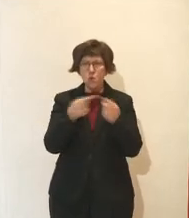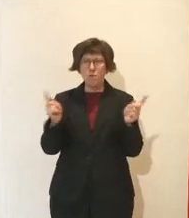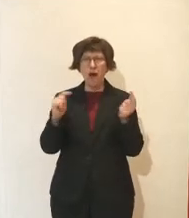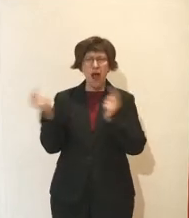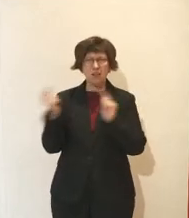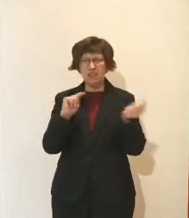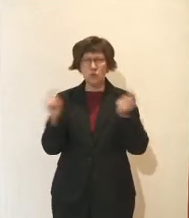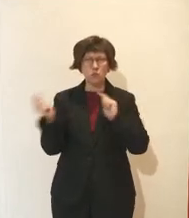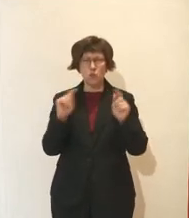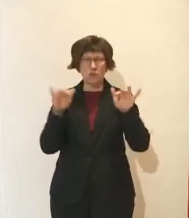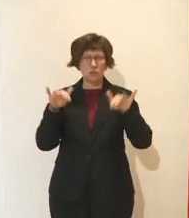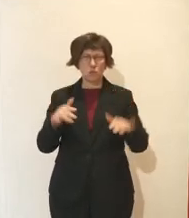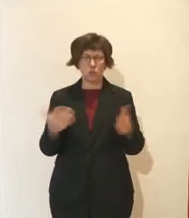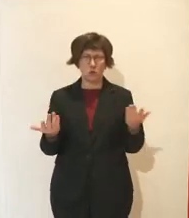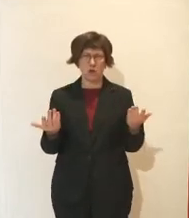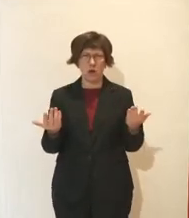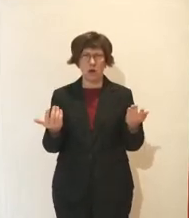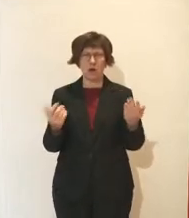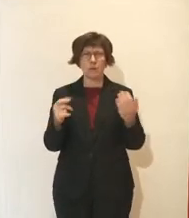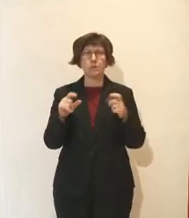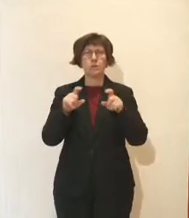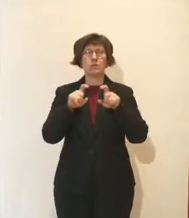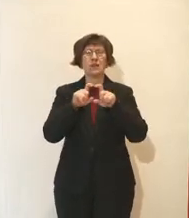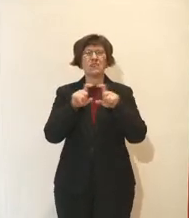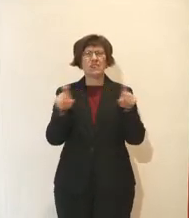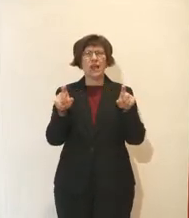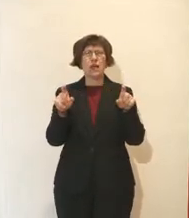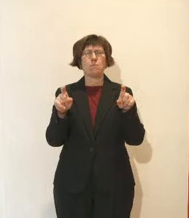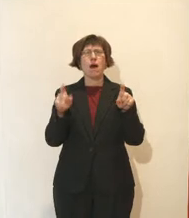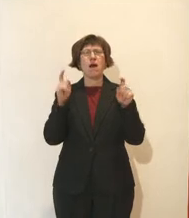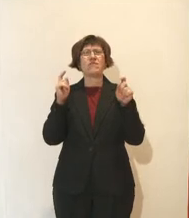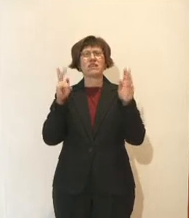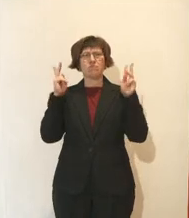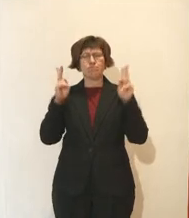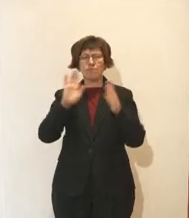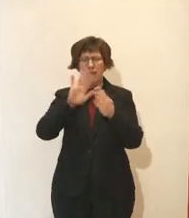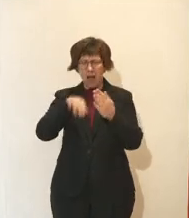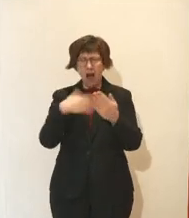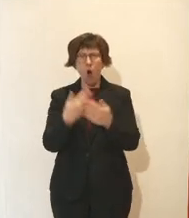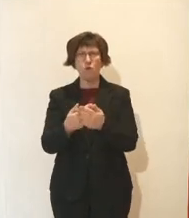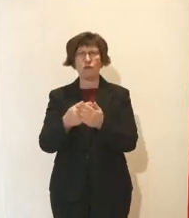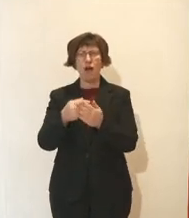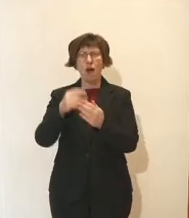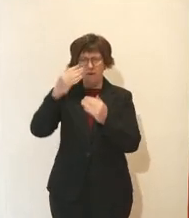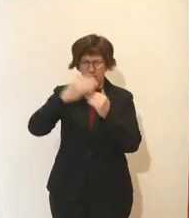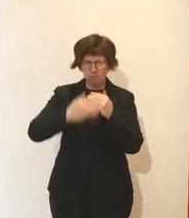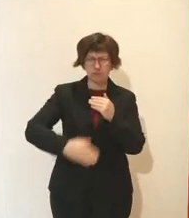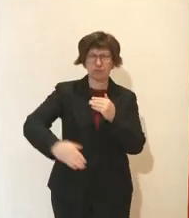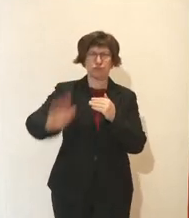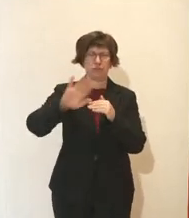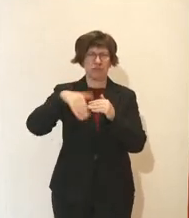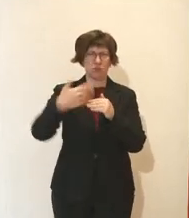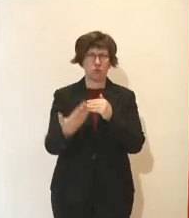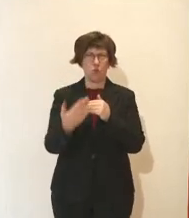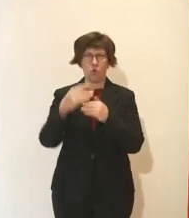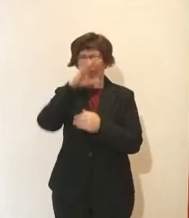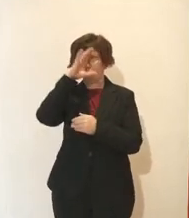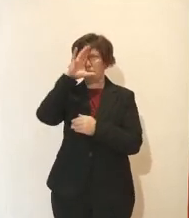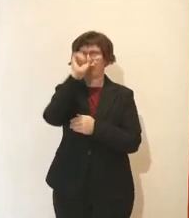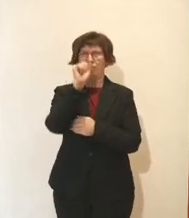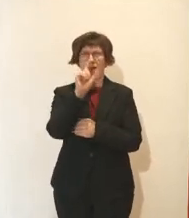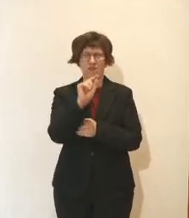sehen dass wir dieses thema als große aufgabe für die kommende zeit begreifen